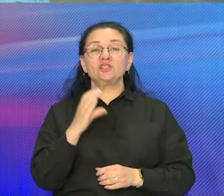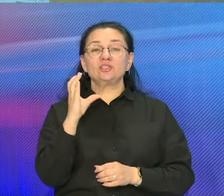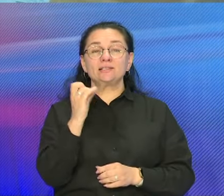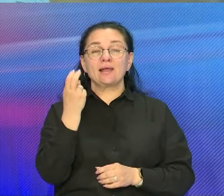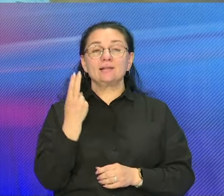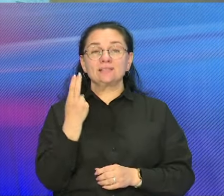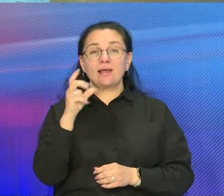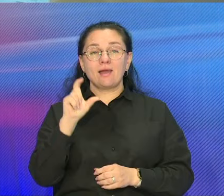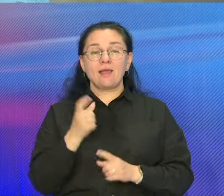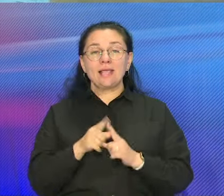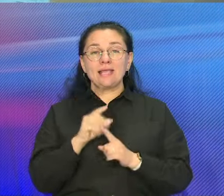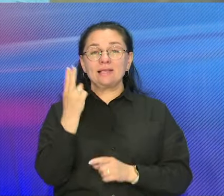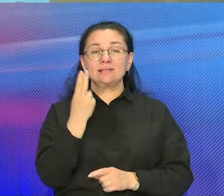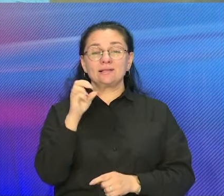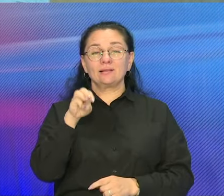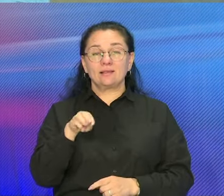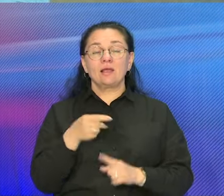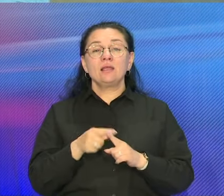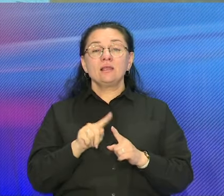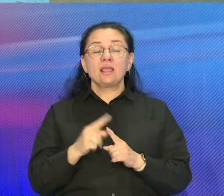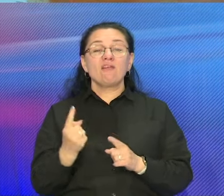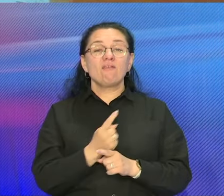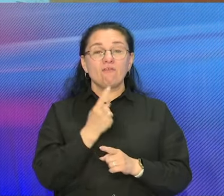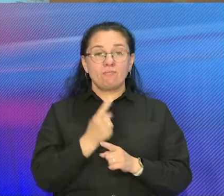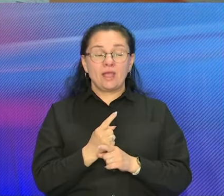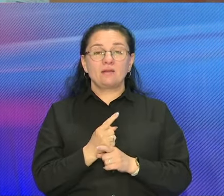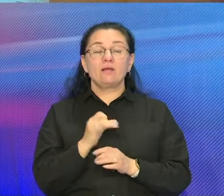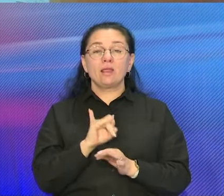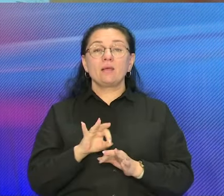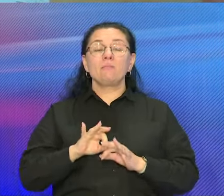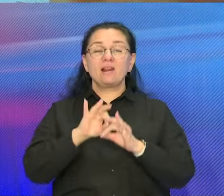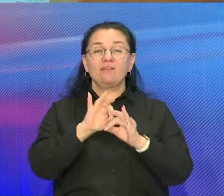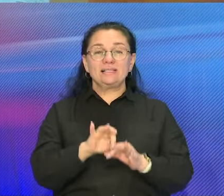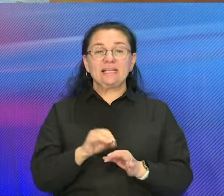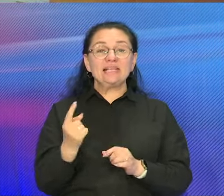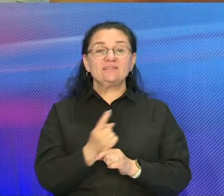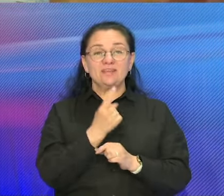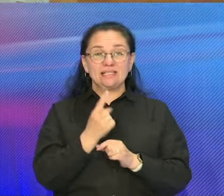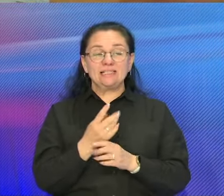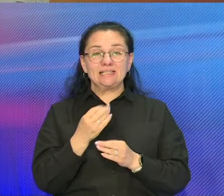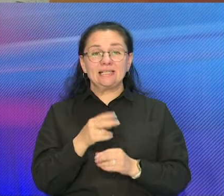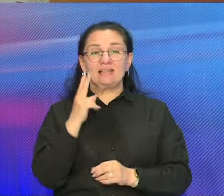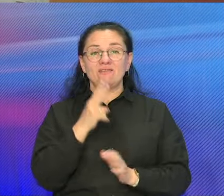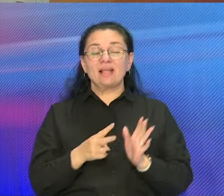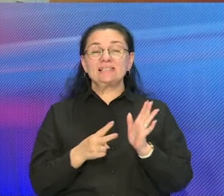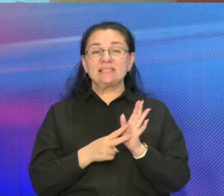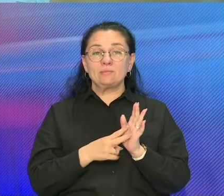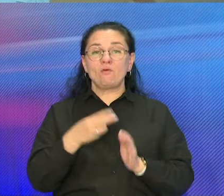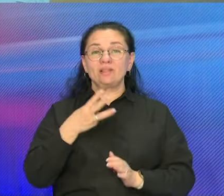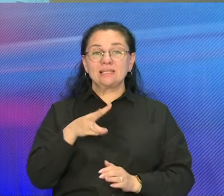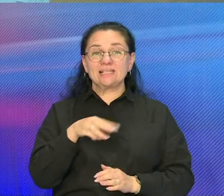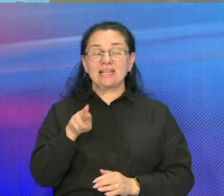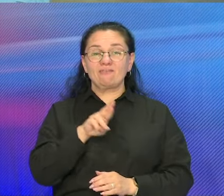централизованного тестирования Нагадаем, все лета у першыню CE и CT проходили уадзенные термены 27-го и 30-го мая